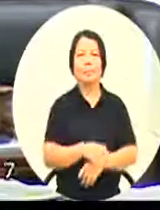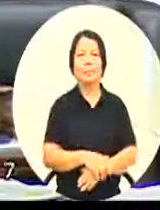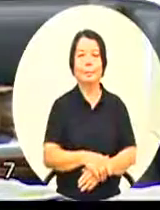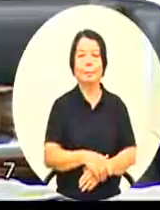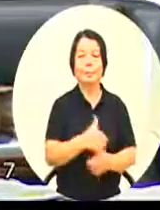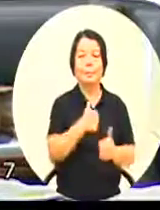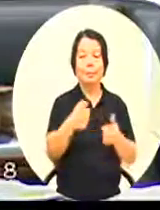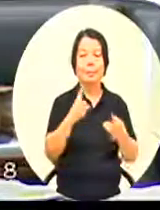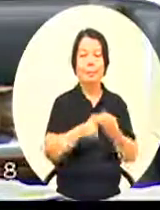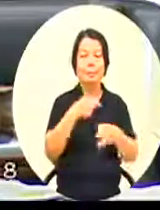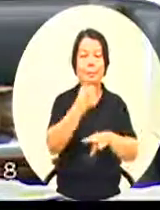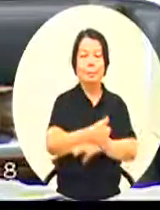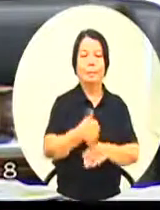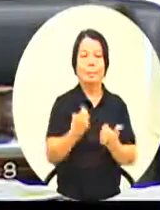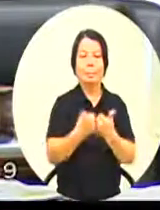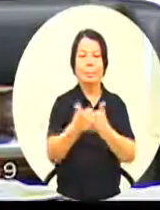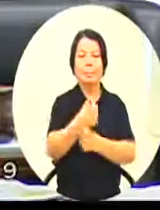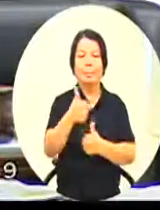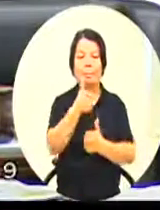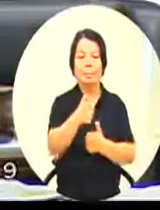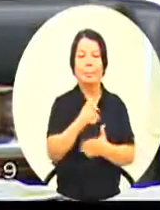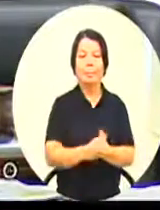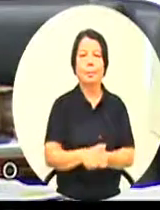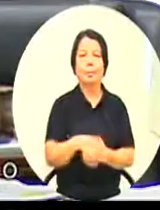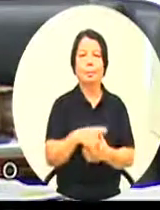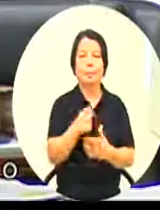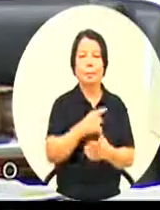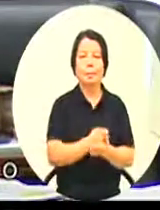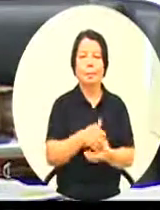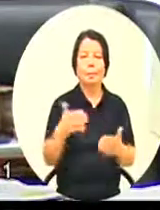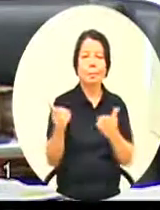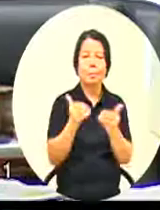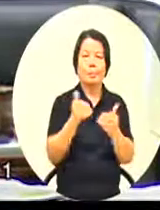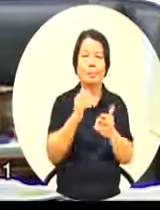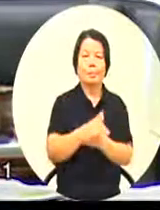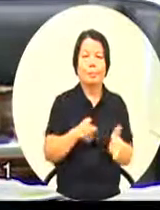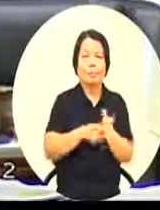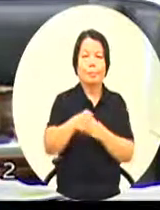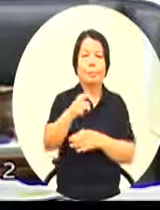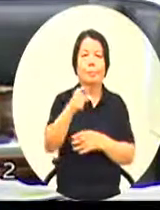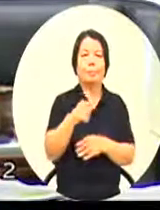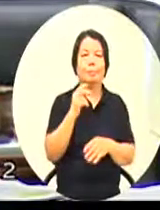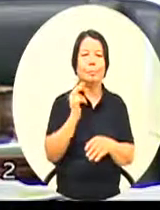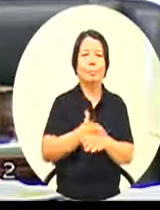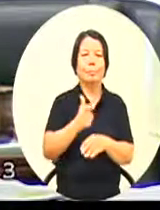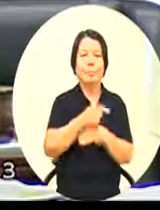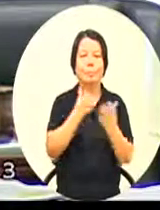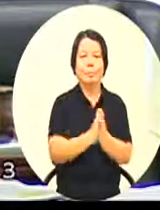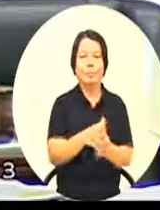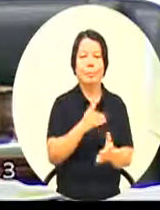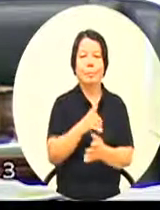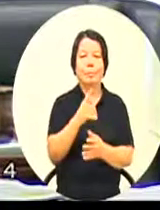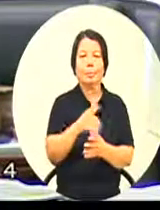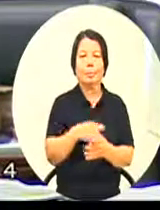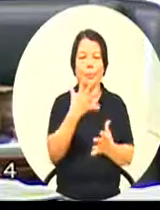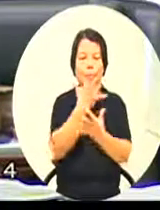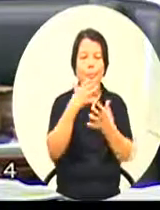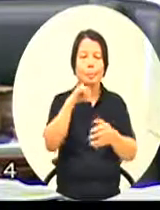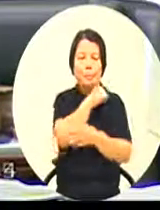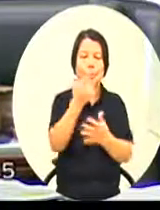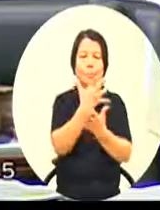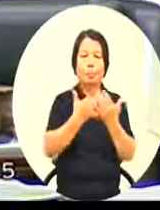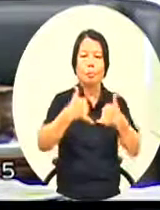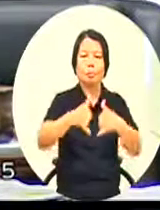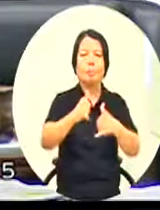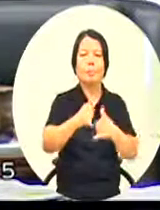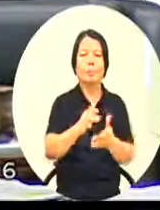感谢主席，感谢议员哈。我知道议员是资讯专业这部分，依照我们台湾学术网络的规定哈，我们的